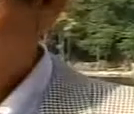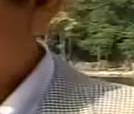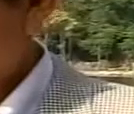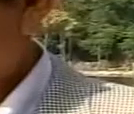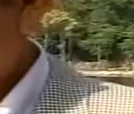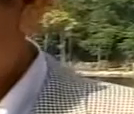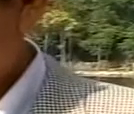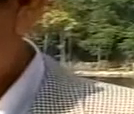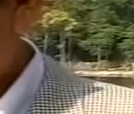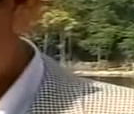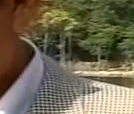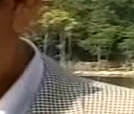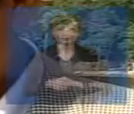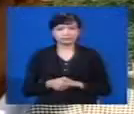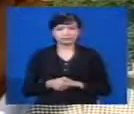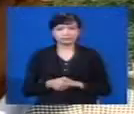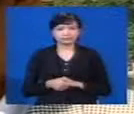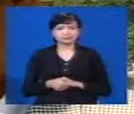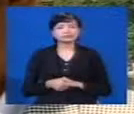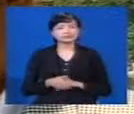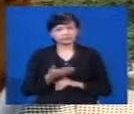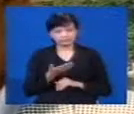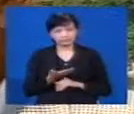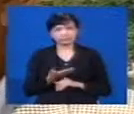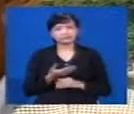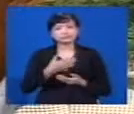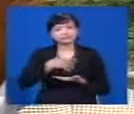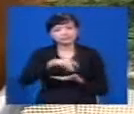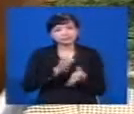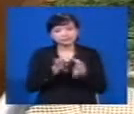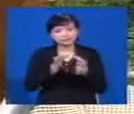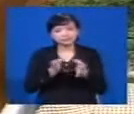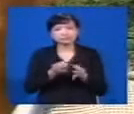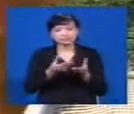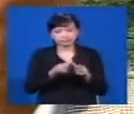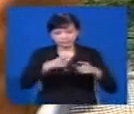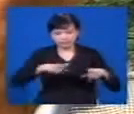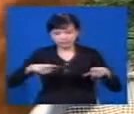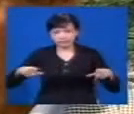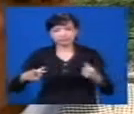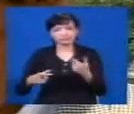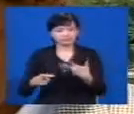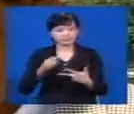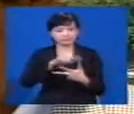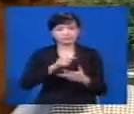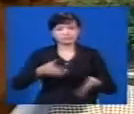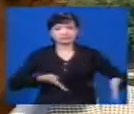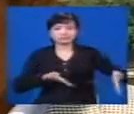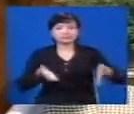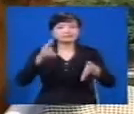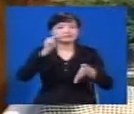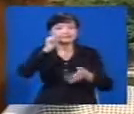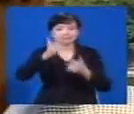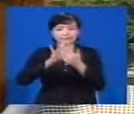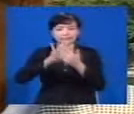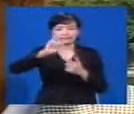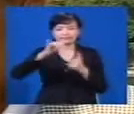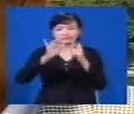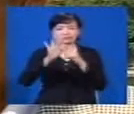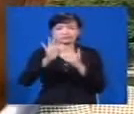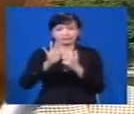ผมขออนุญาตให้ภาพรวมนะฮะ3พื้นที่ใหญ่ๆคือพื้นที่ในแม่น้ำเจ้าพระยาลุ่มน้ำเจ้าพระยานะครับในภาคอีส